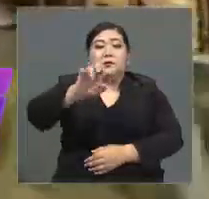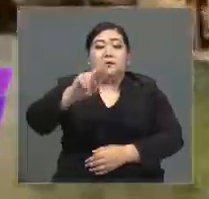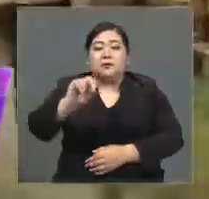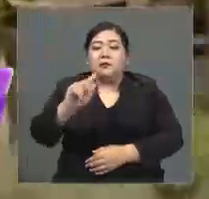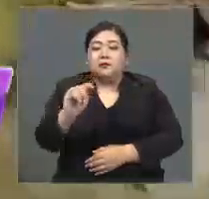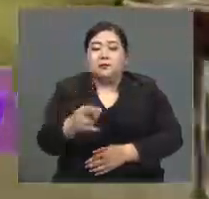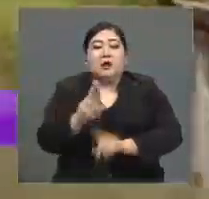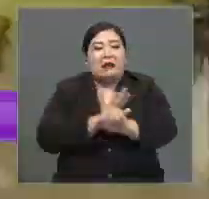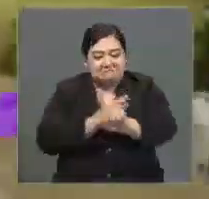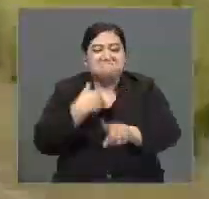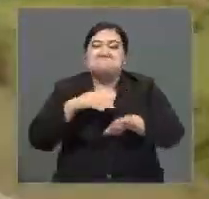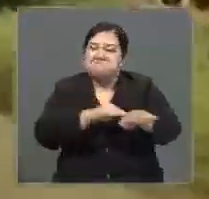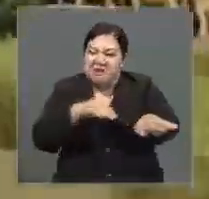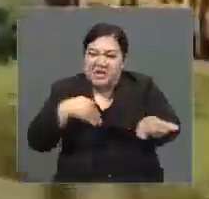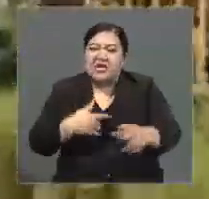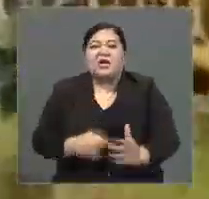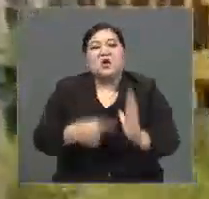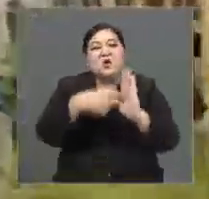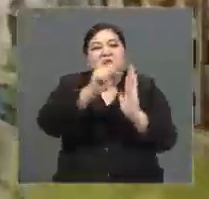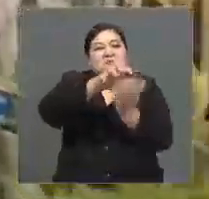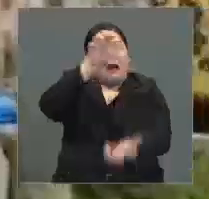มุิปราการน้ำท่วมขังรถติดกนหนักทีเดียวครับ